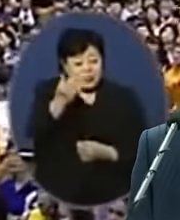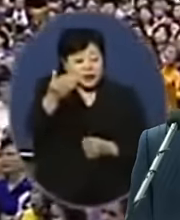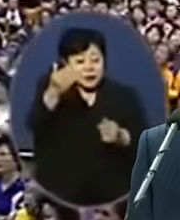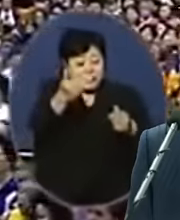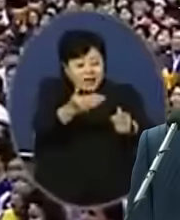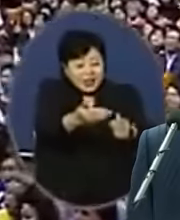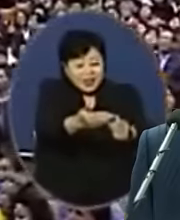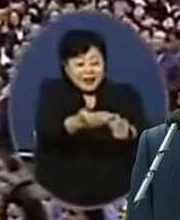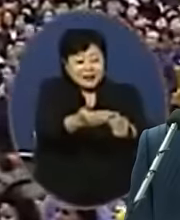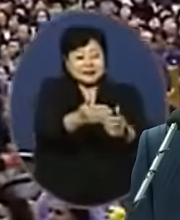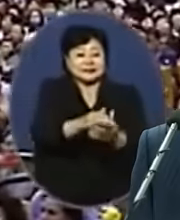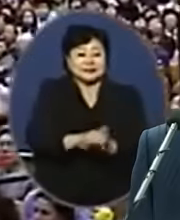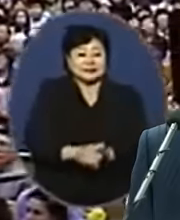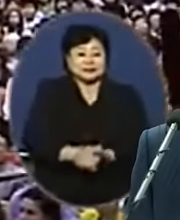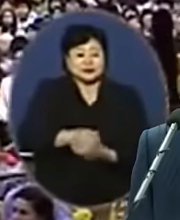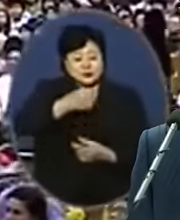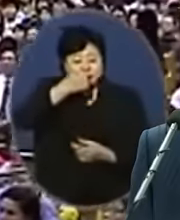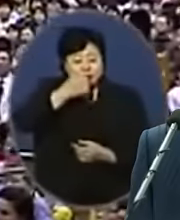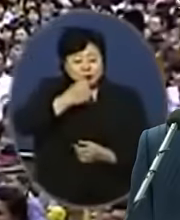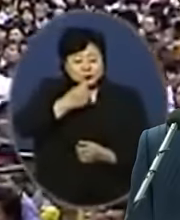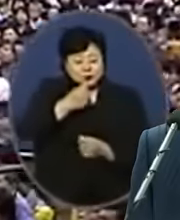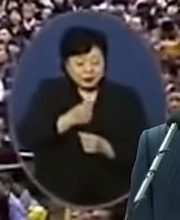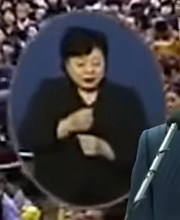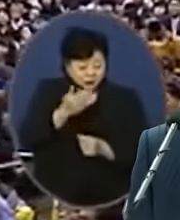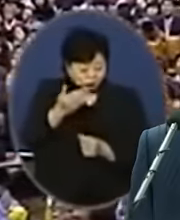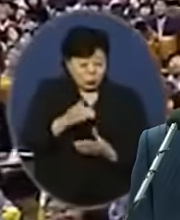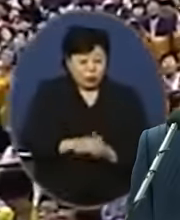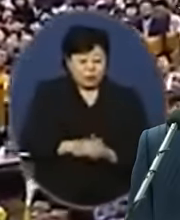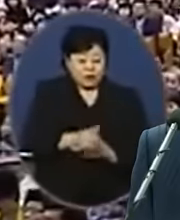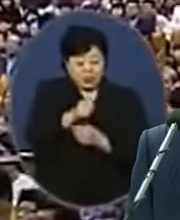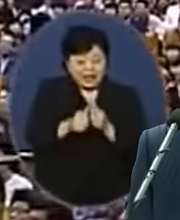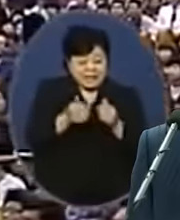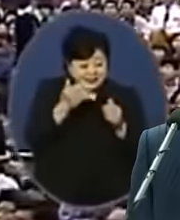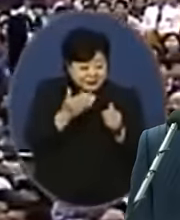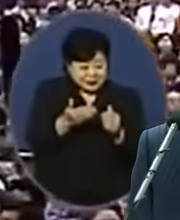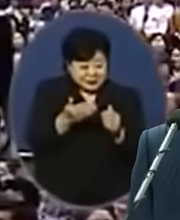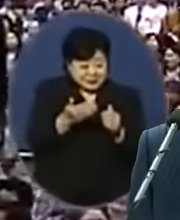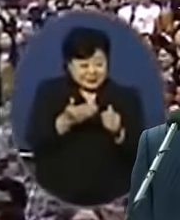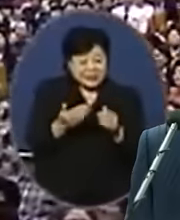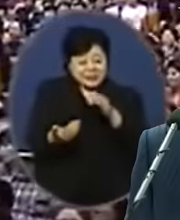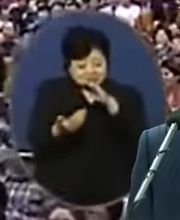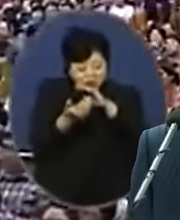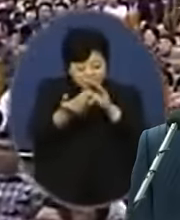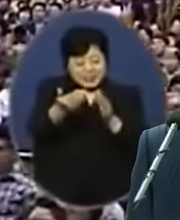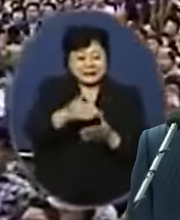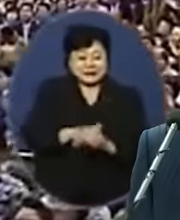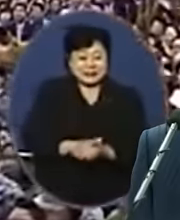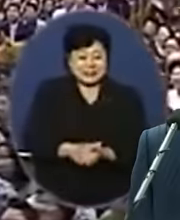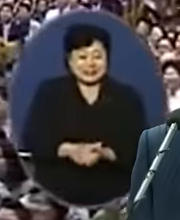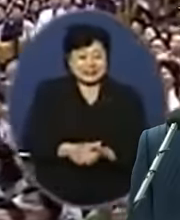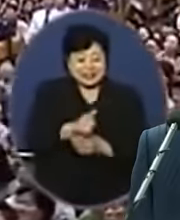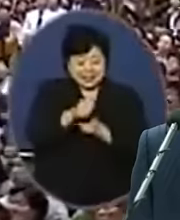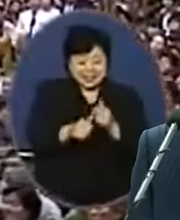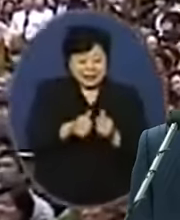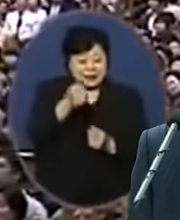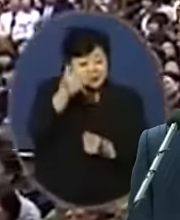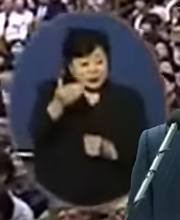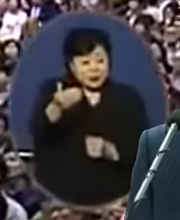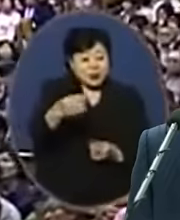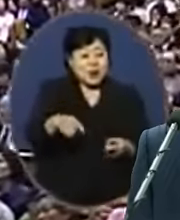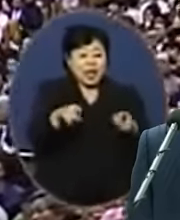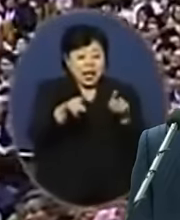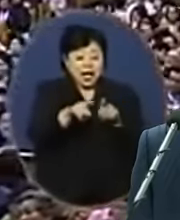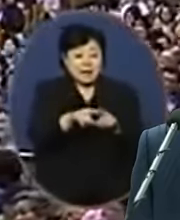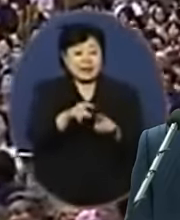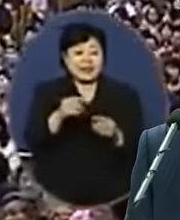여러분에게 꿈을 꾸게 만들어 가지고서 하나님이 이루게 한다는 것입니다. 하나님은 여러분과